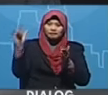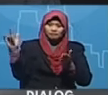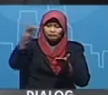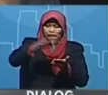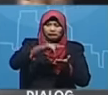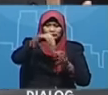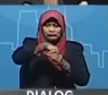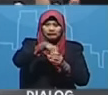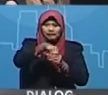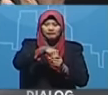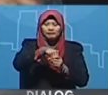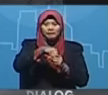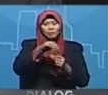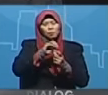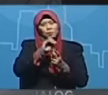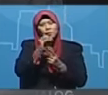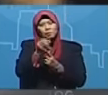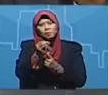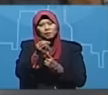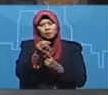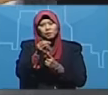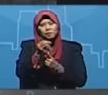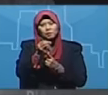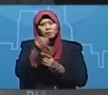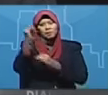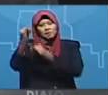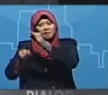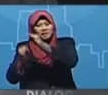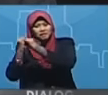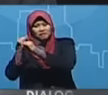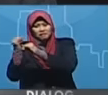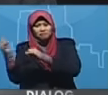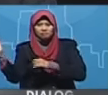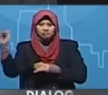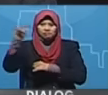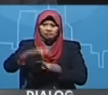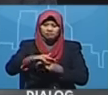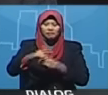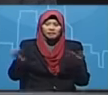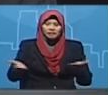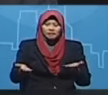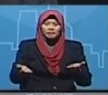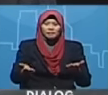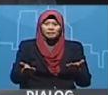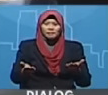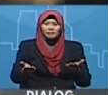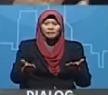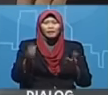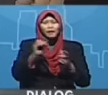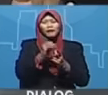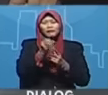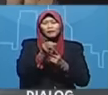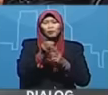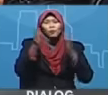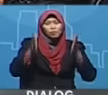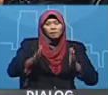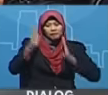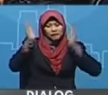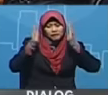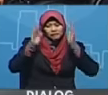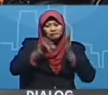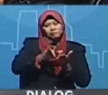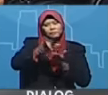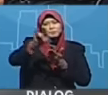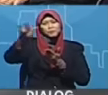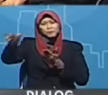ataupun daripada apa ni domestik antara bangsa masuk dan juga pelancong kita yang keluar. Uh-huh. Sama ada